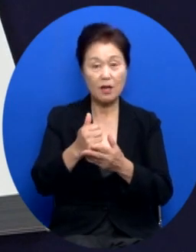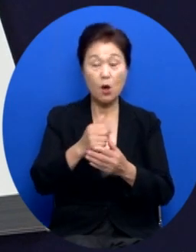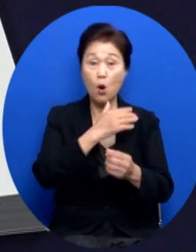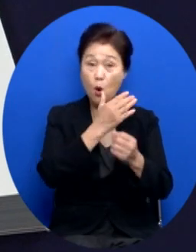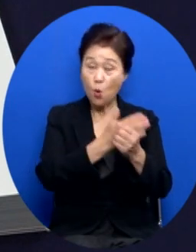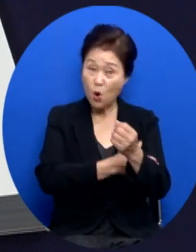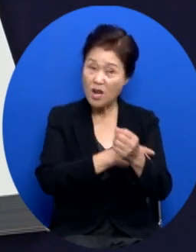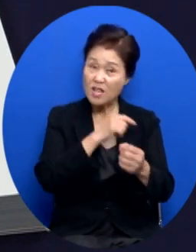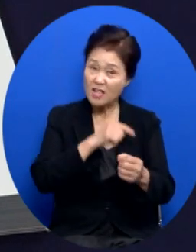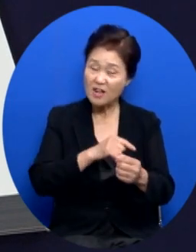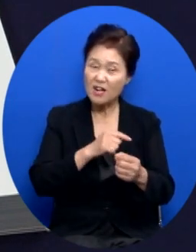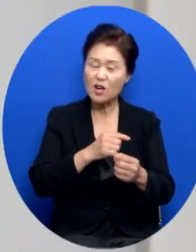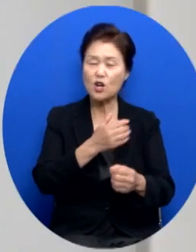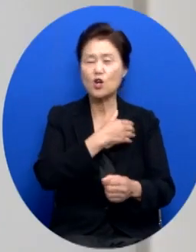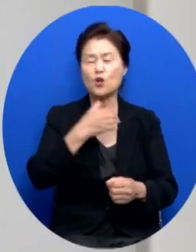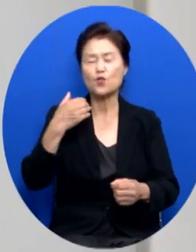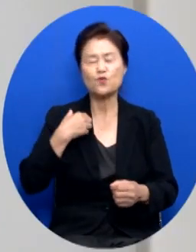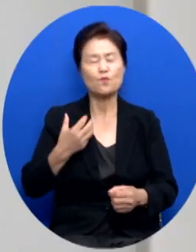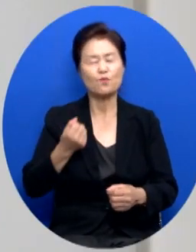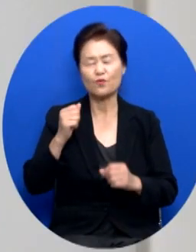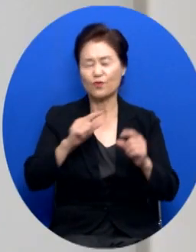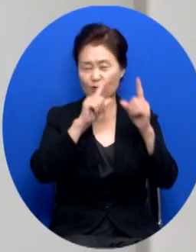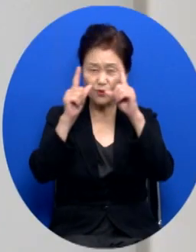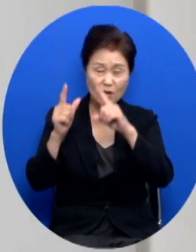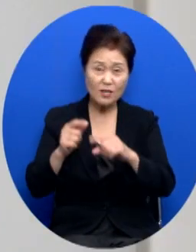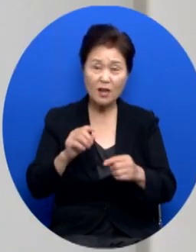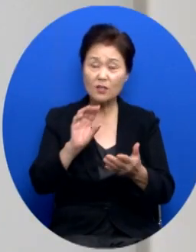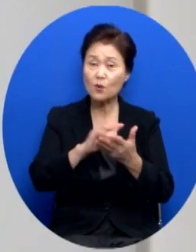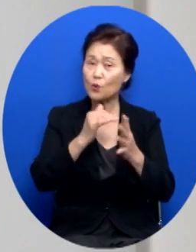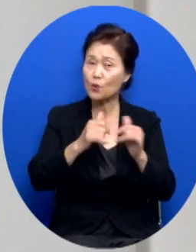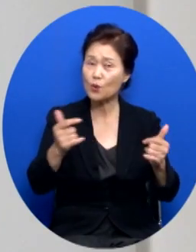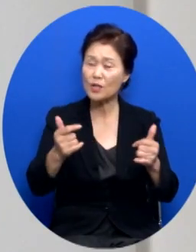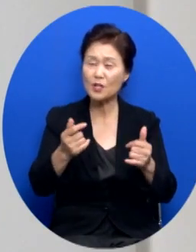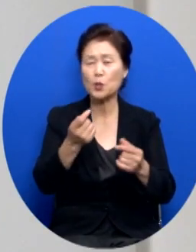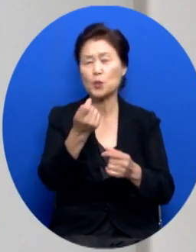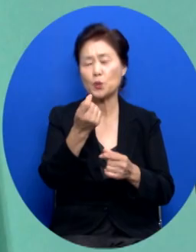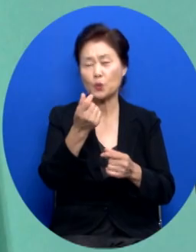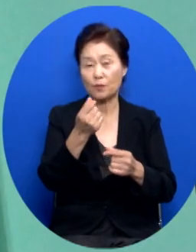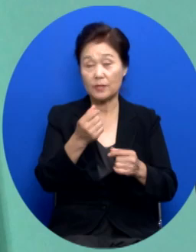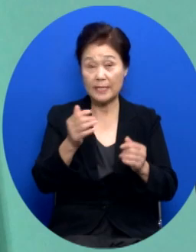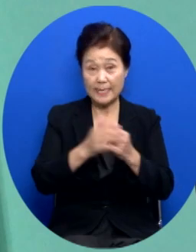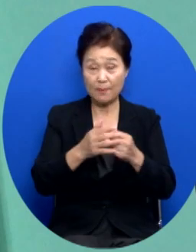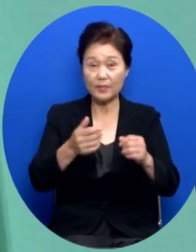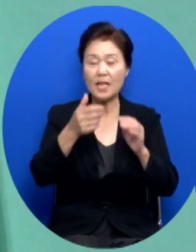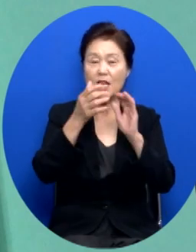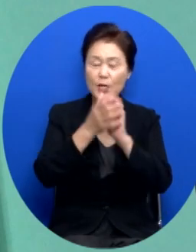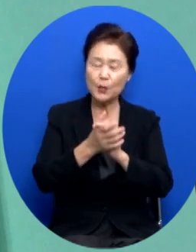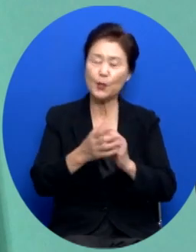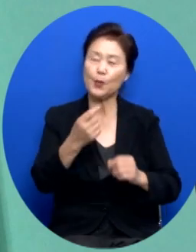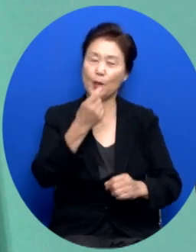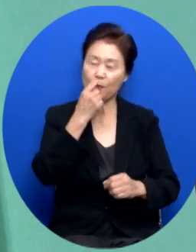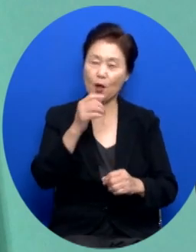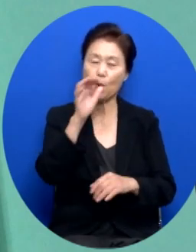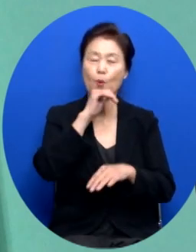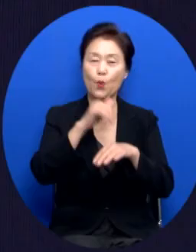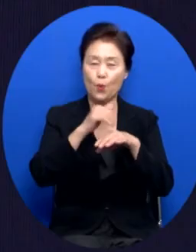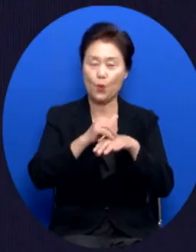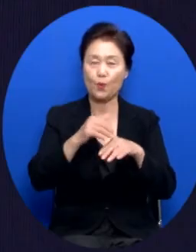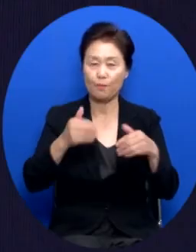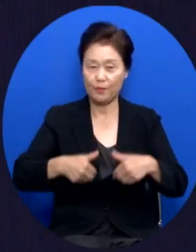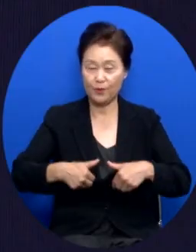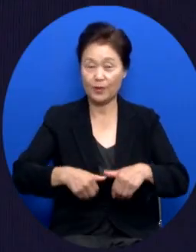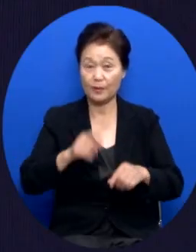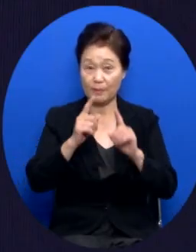권리를 충분히 누리는 그리스도인은 많지 않다고 지적하며 때문에 기도를 배우고 훈련해야 한다고 요청합니다.